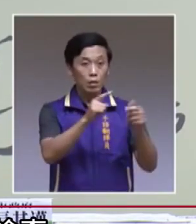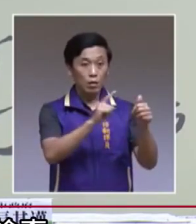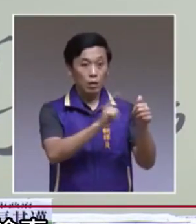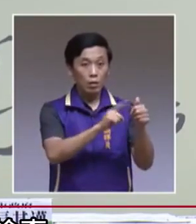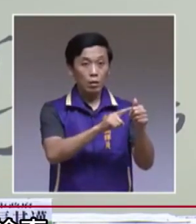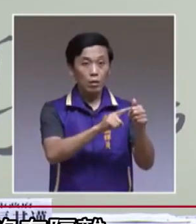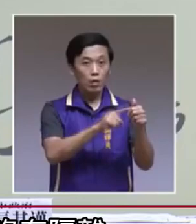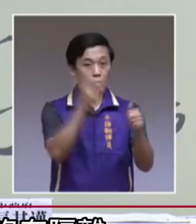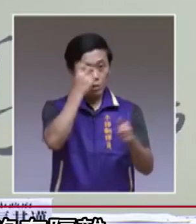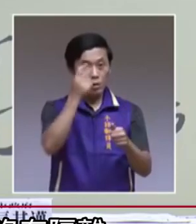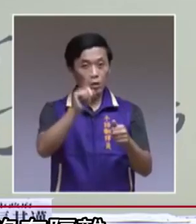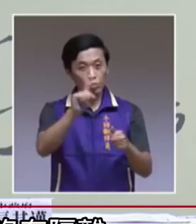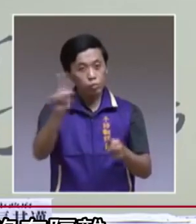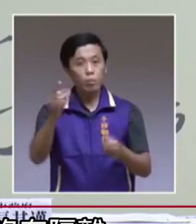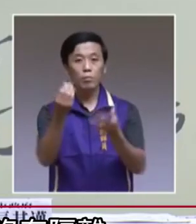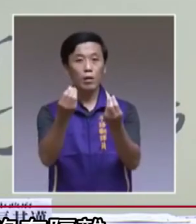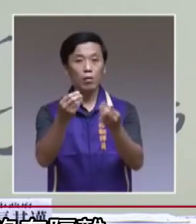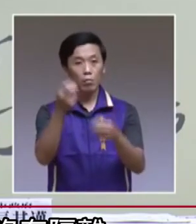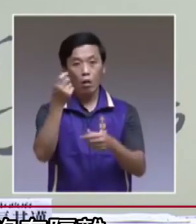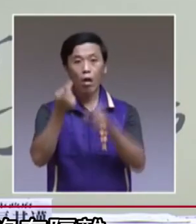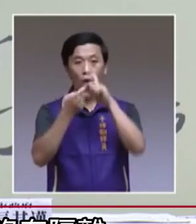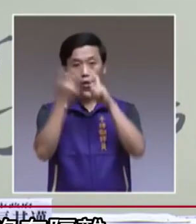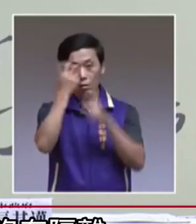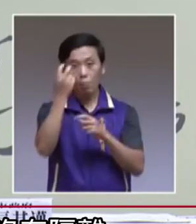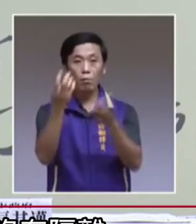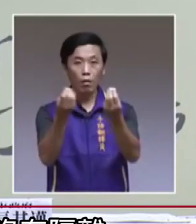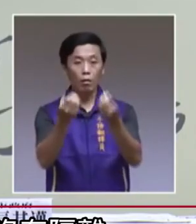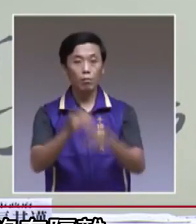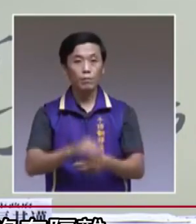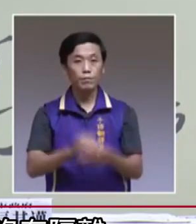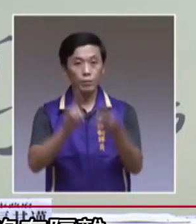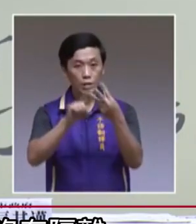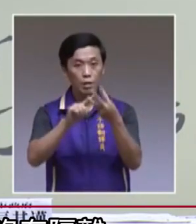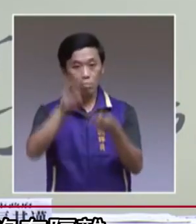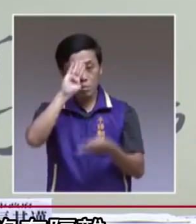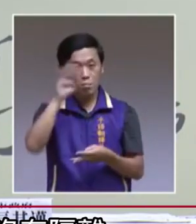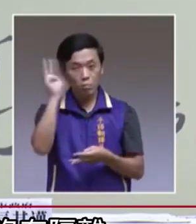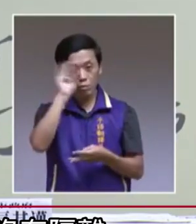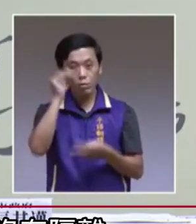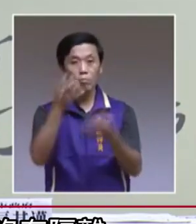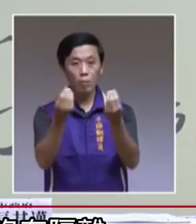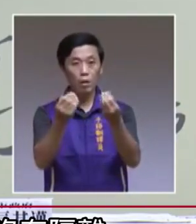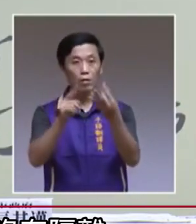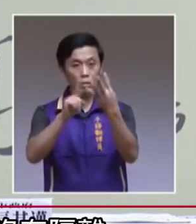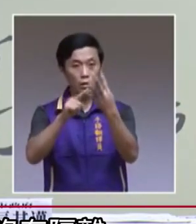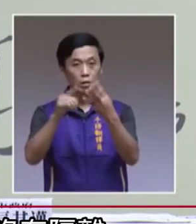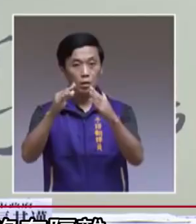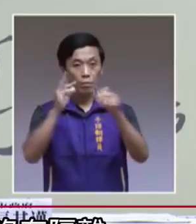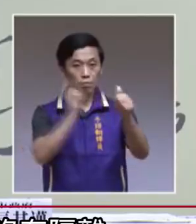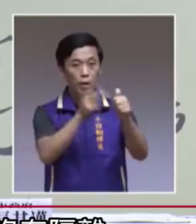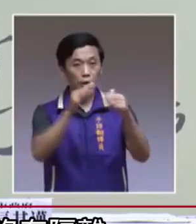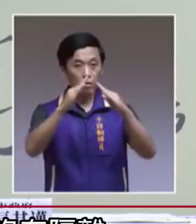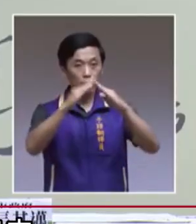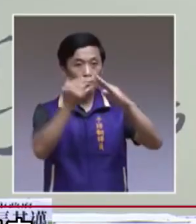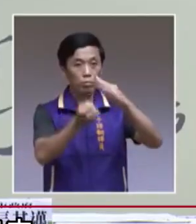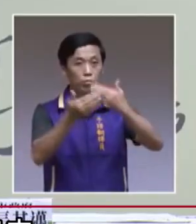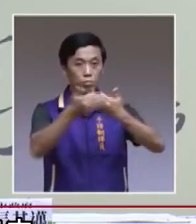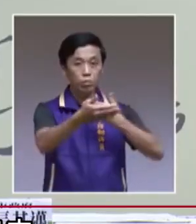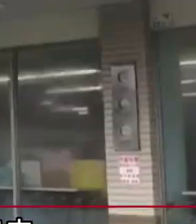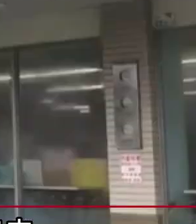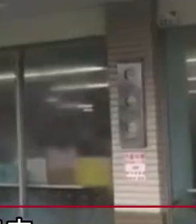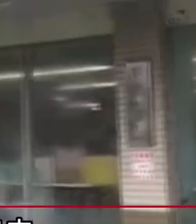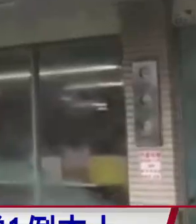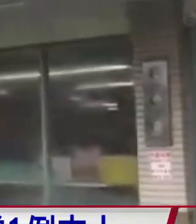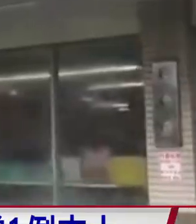查，没有筛检，也没有疫调，也没有隔离，所以这个人就放他出